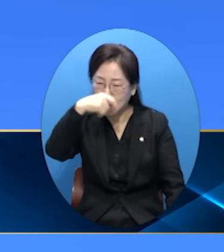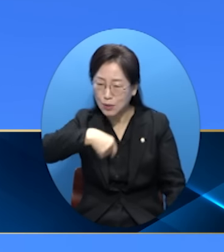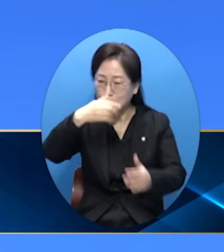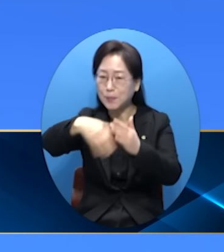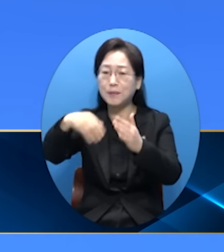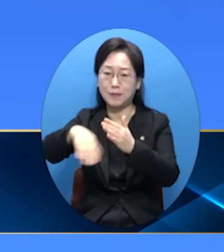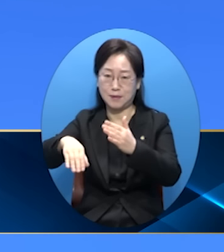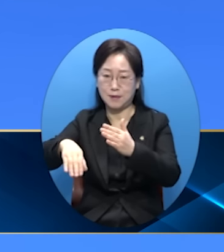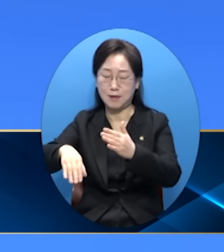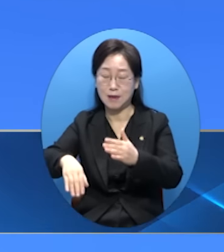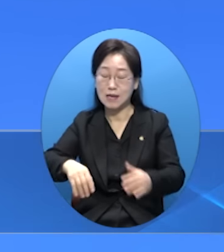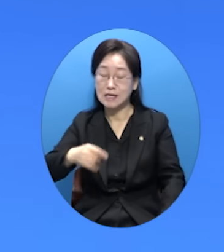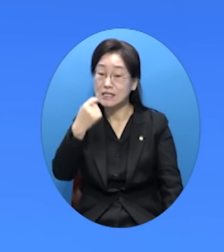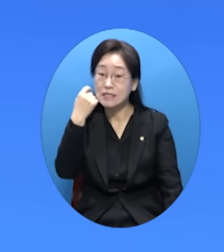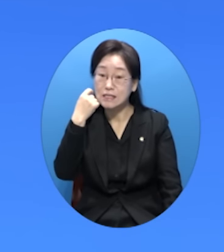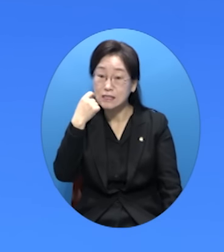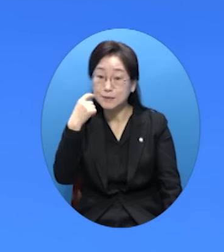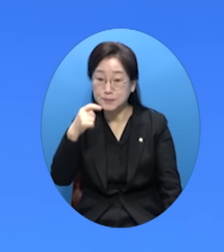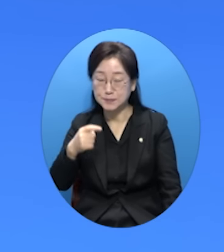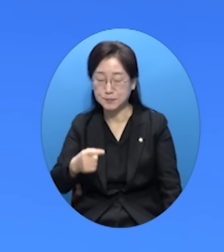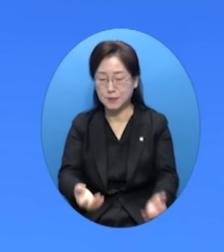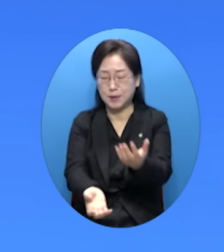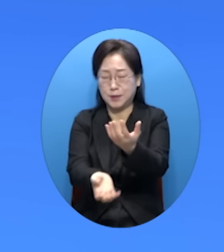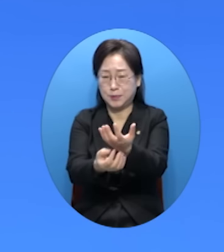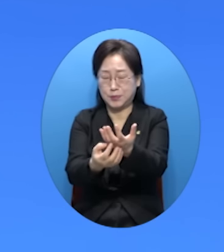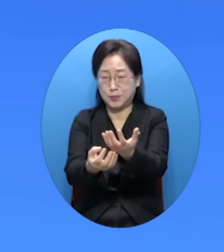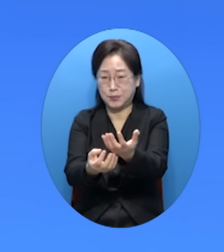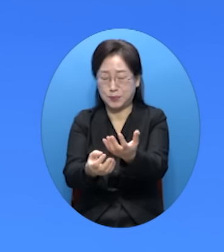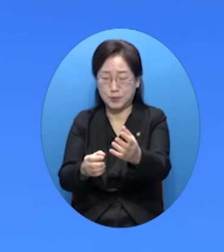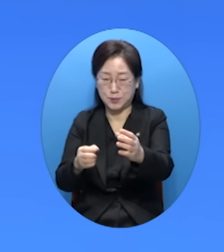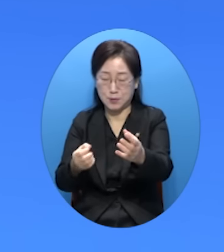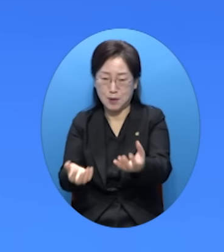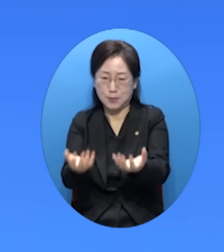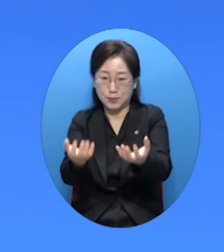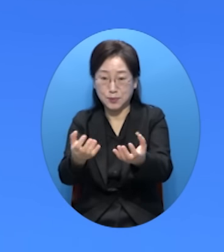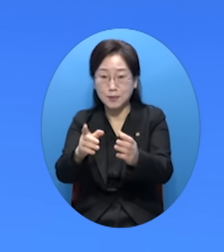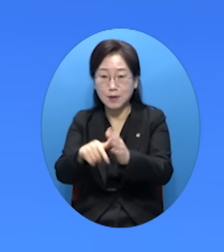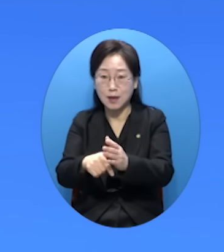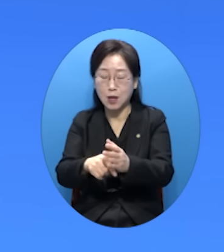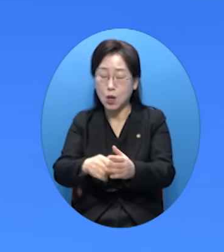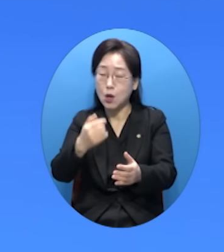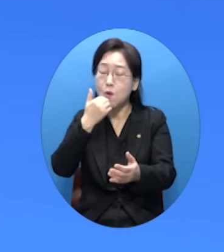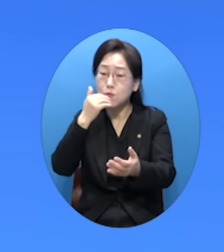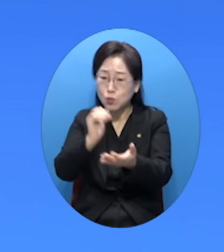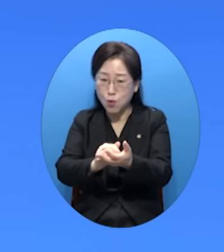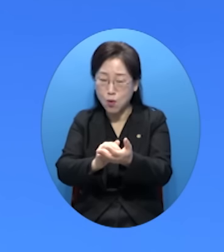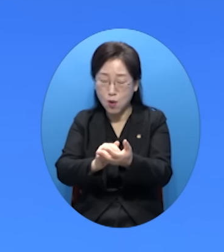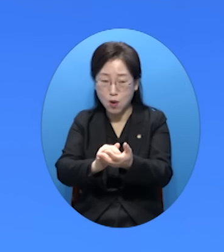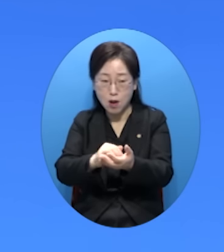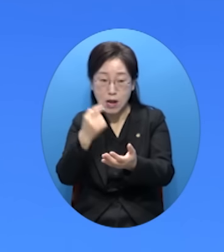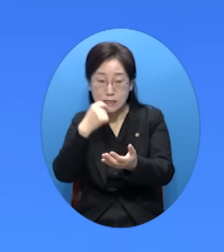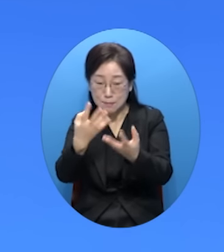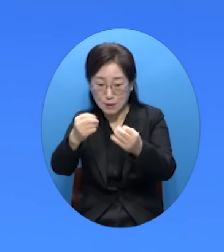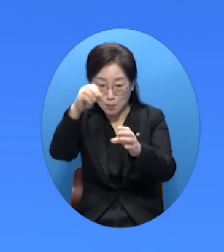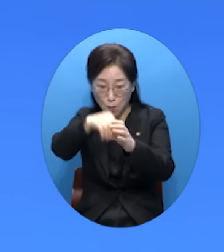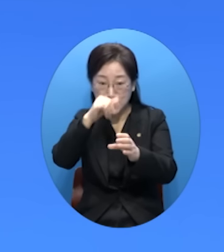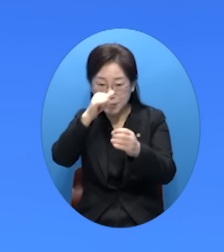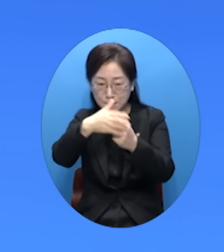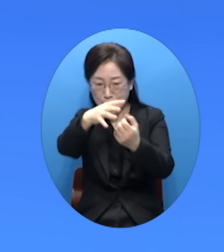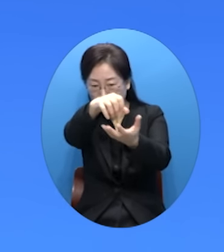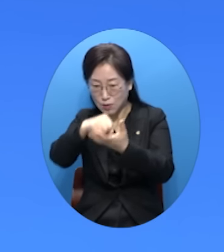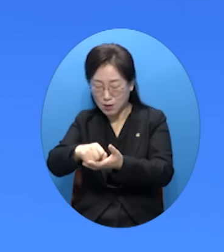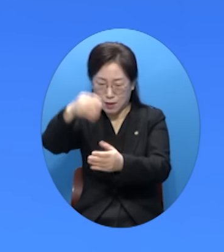이 금이 제련받을 때 그 금이 가장 많이 포함된 돌을 깨고 그 깬 돌이